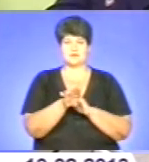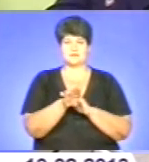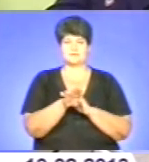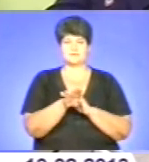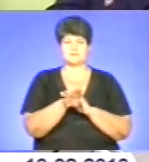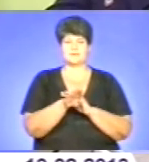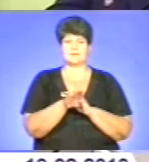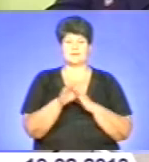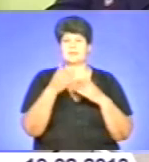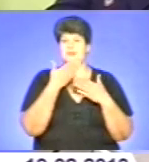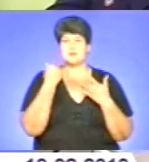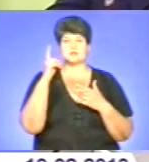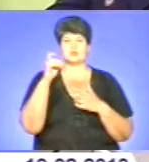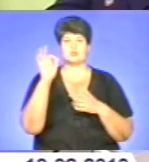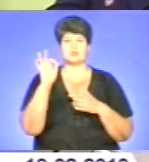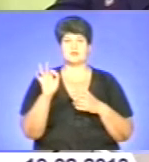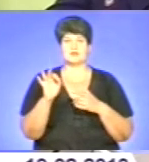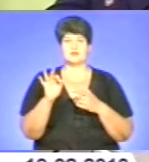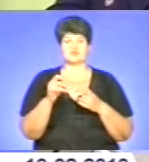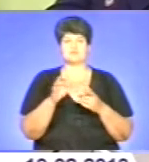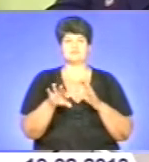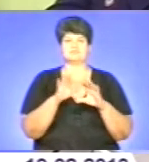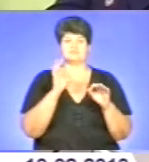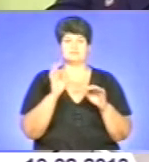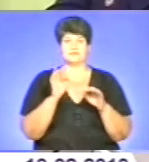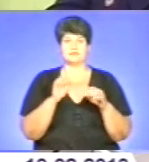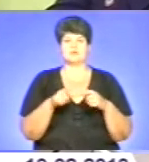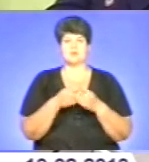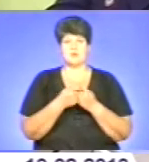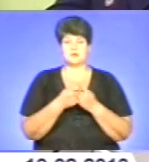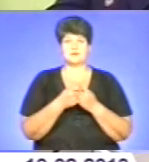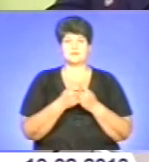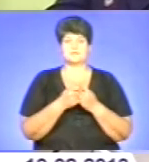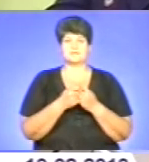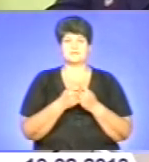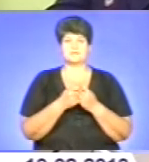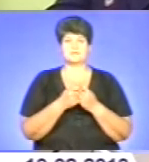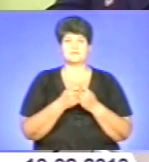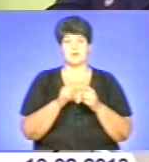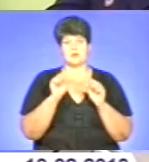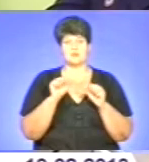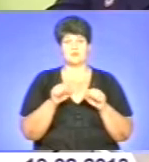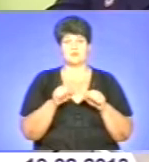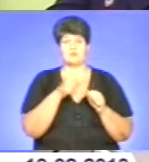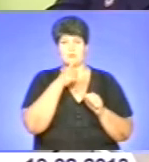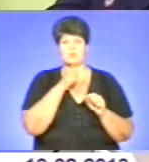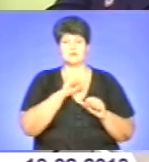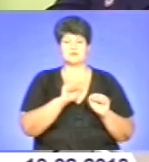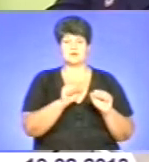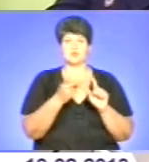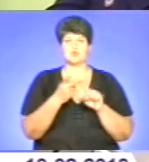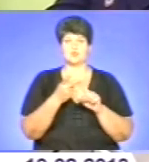Ну нема гарантії від того що його не підберуть А справа в тому що від зламу да можливо захистити другий замок - це